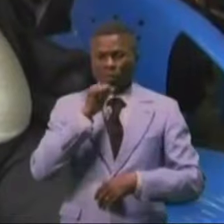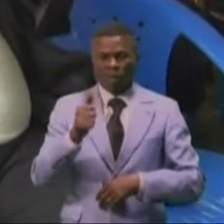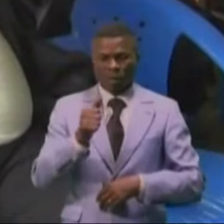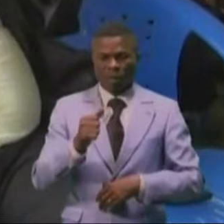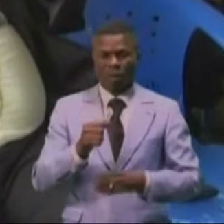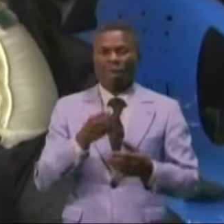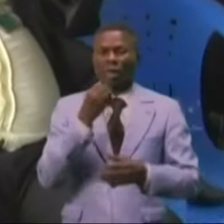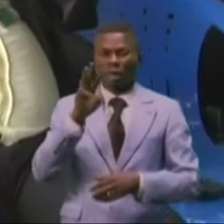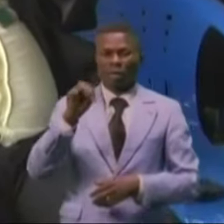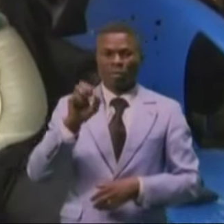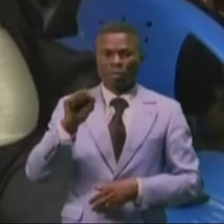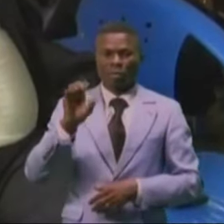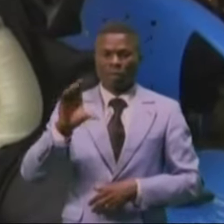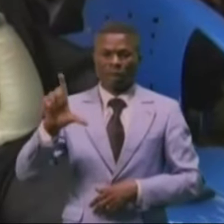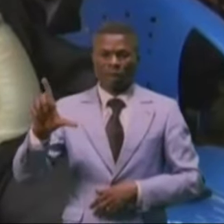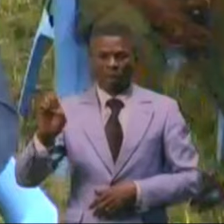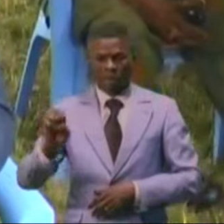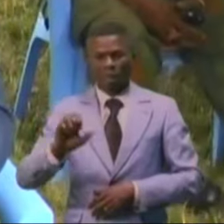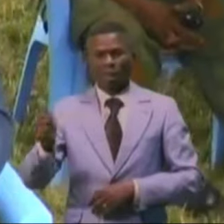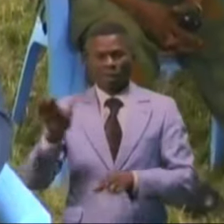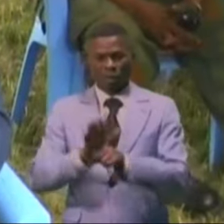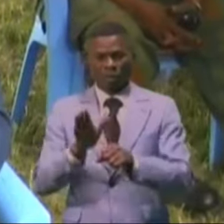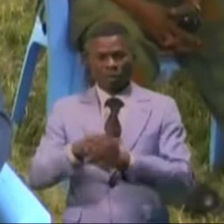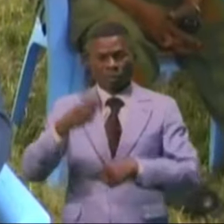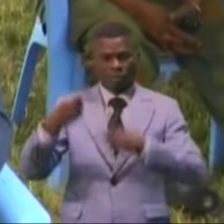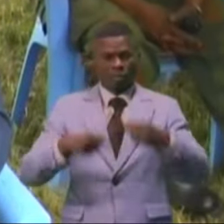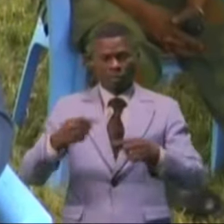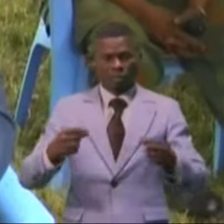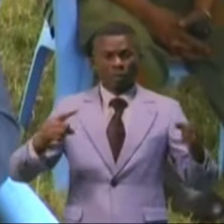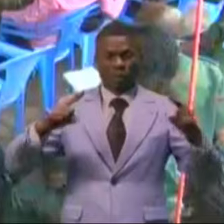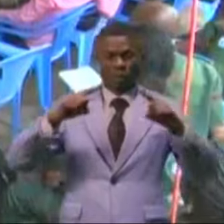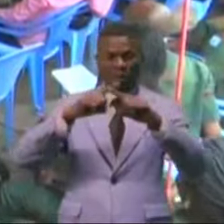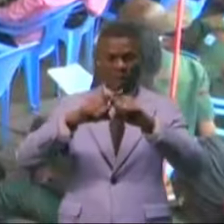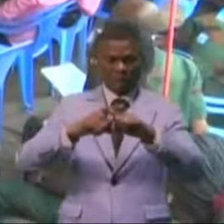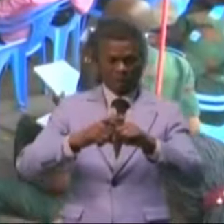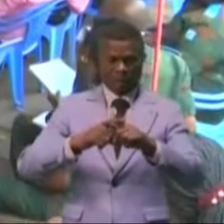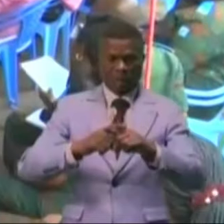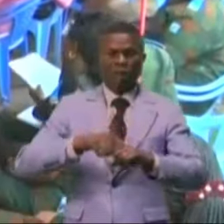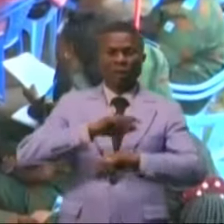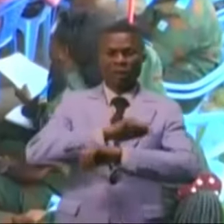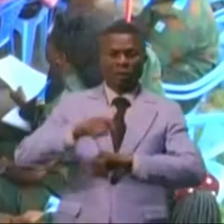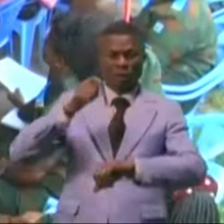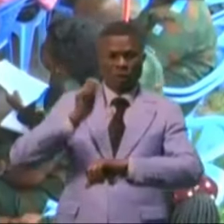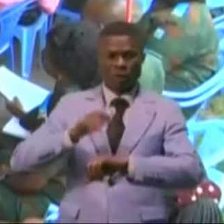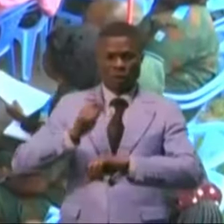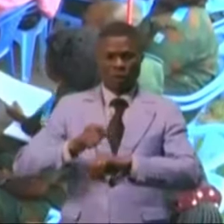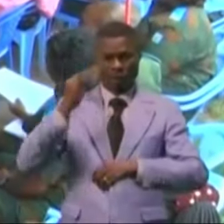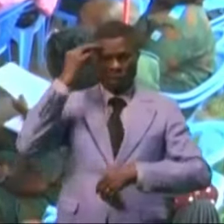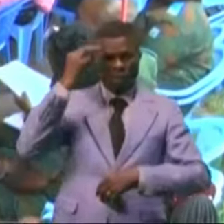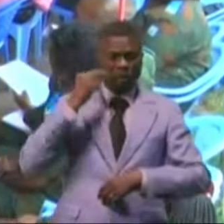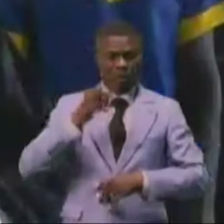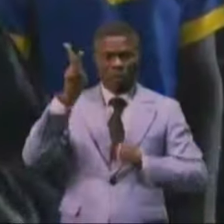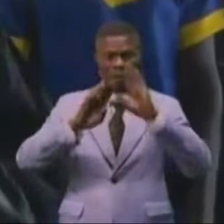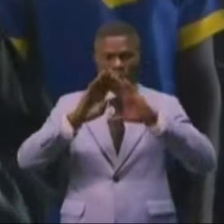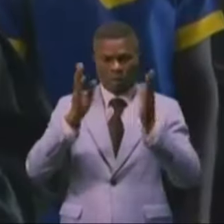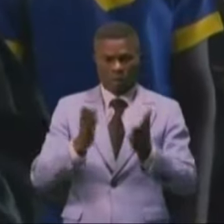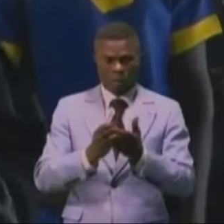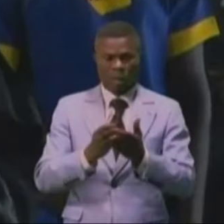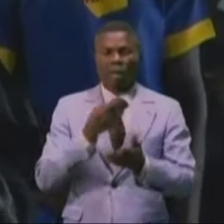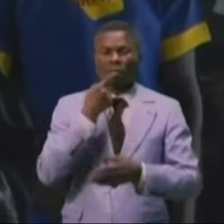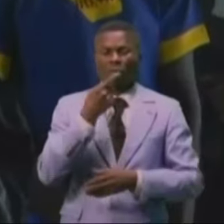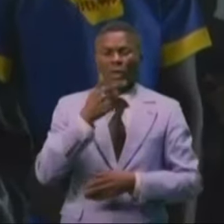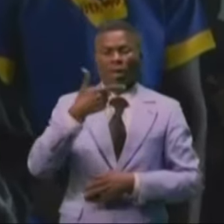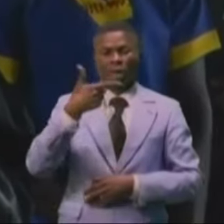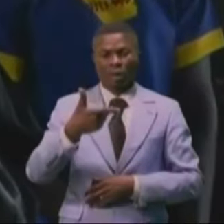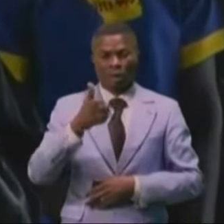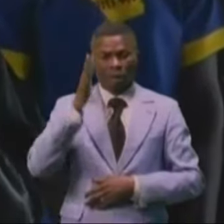Marcel Malanga, sans être exhaustif. Dans un débat contradictoire, gage d'un procès juste et équitable, le ministère public reprendra la parole mardi à